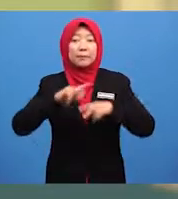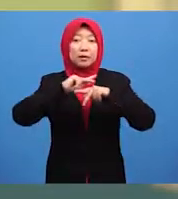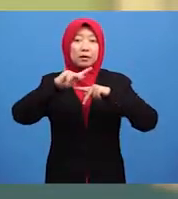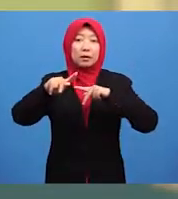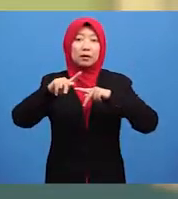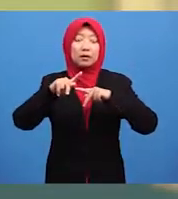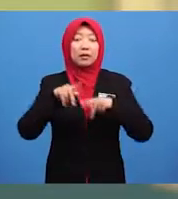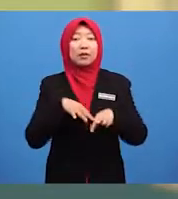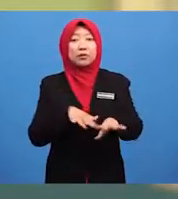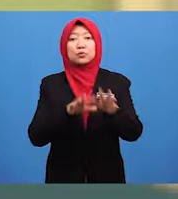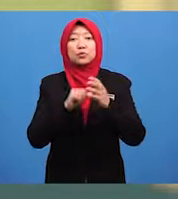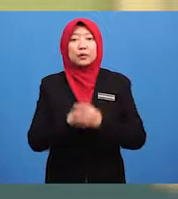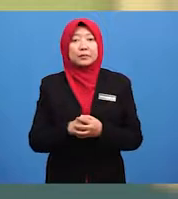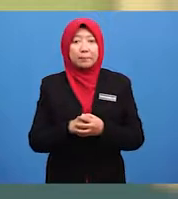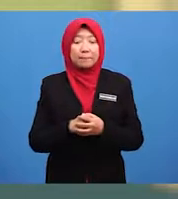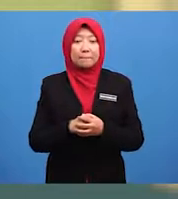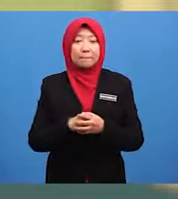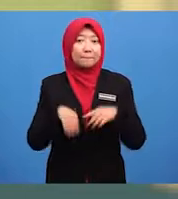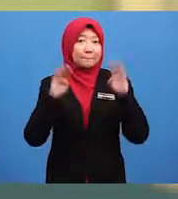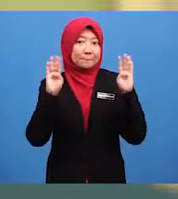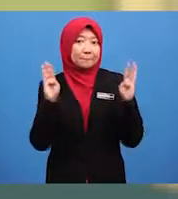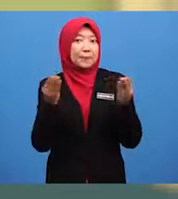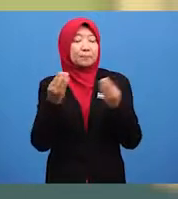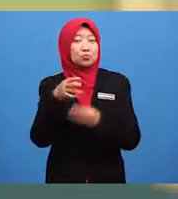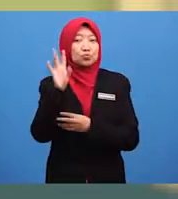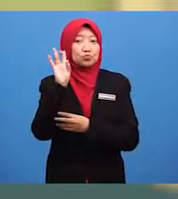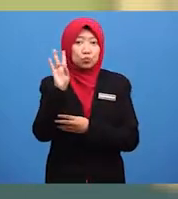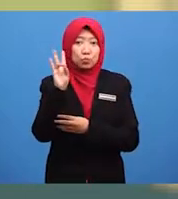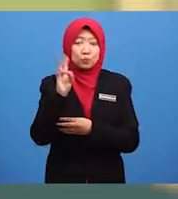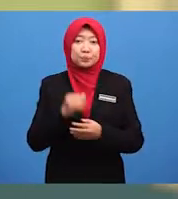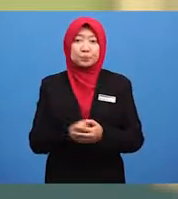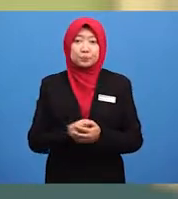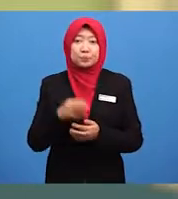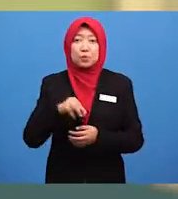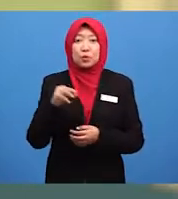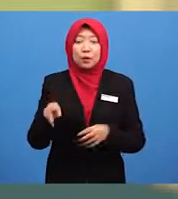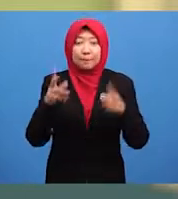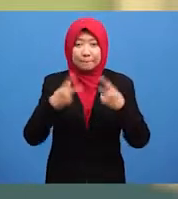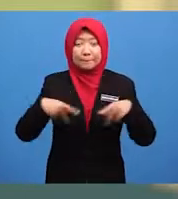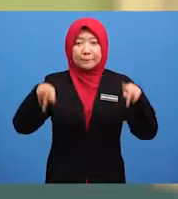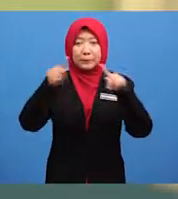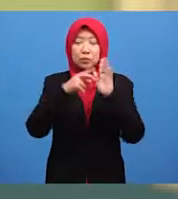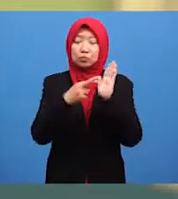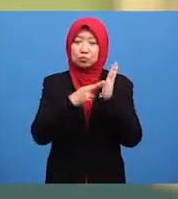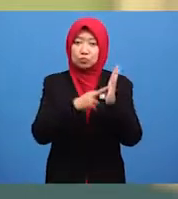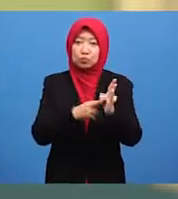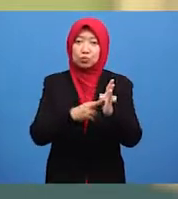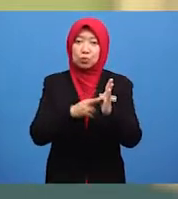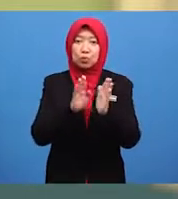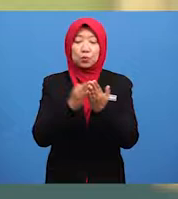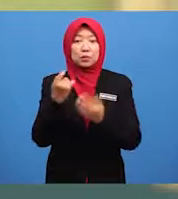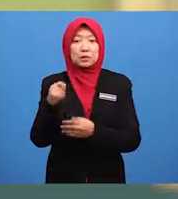Sungai, iaitu bab 7. Murid-murid juga perlu merujuk buku teks muka